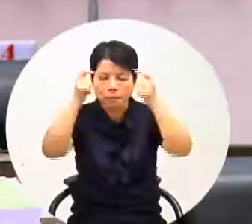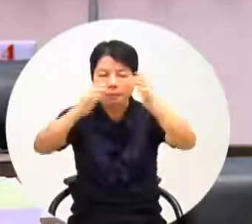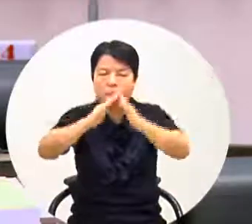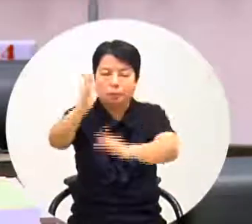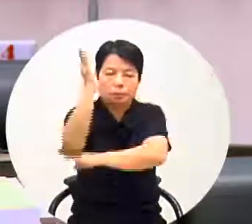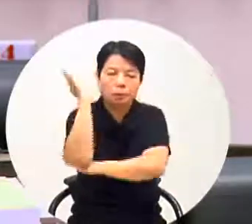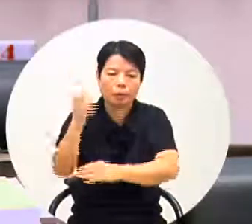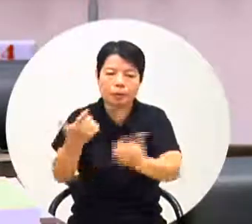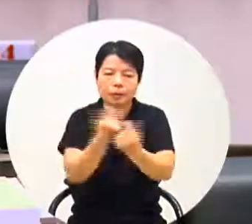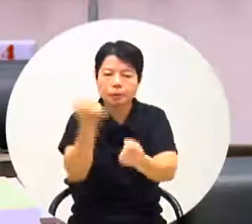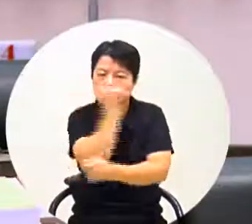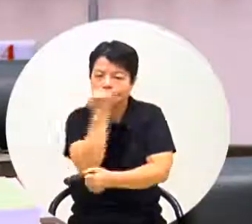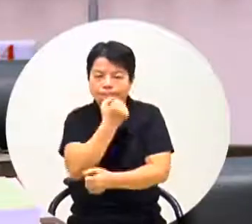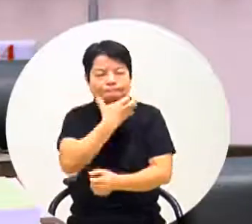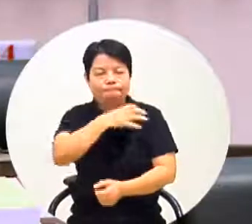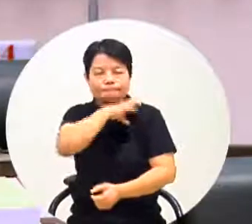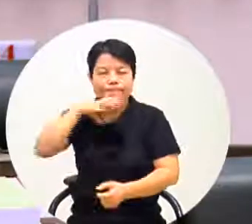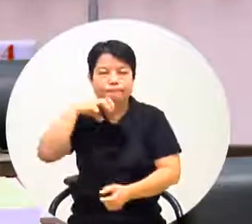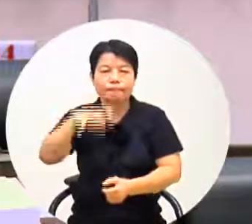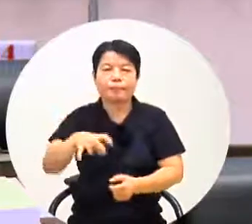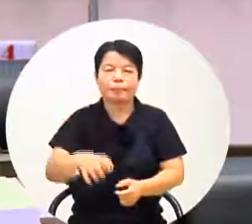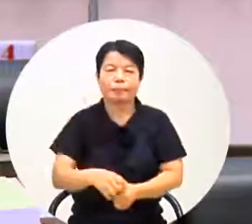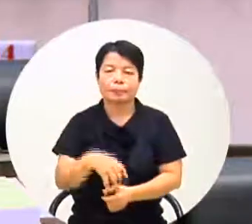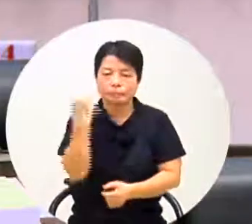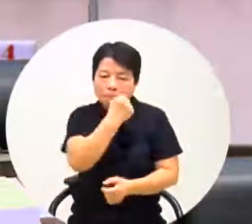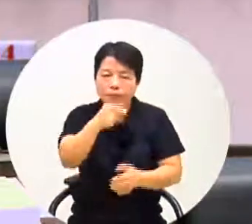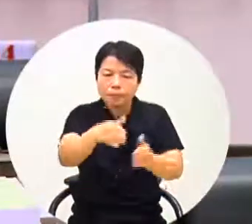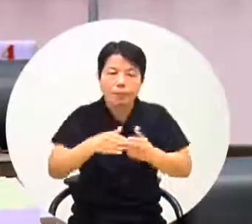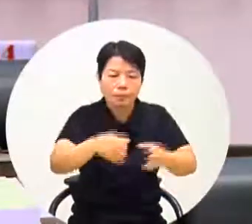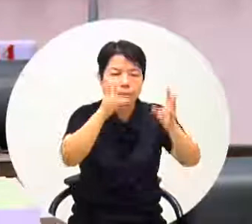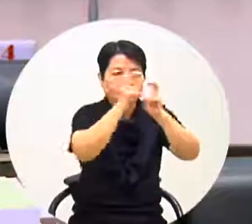国民党还可恶，竟然说要拆庙，